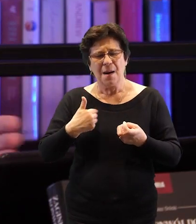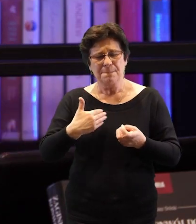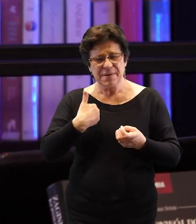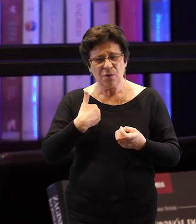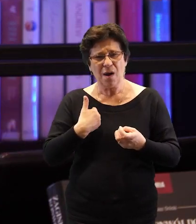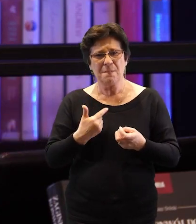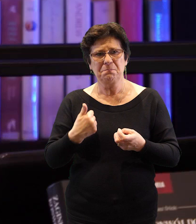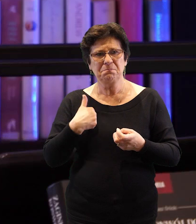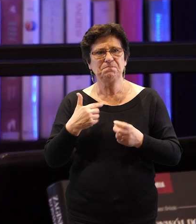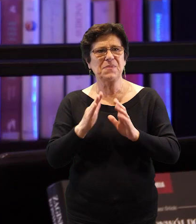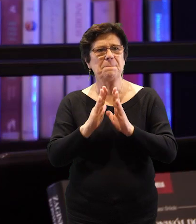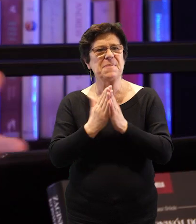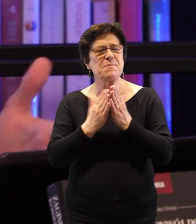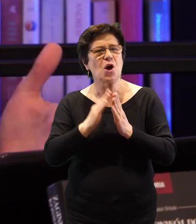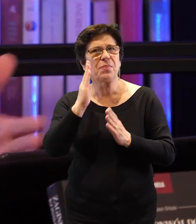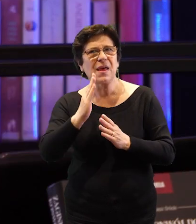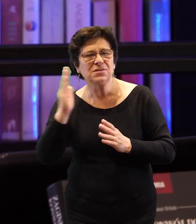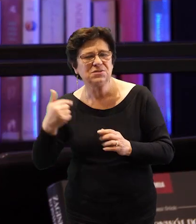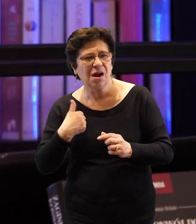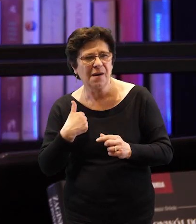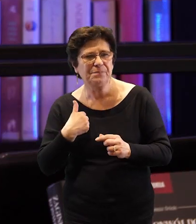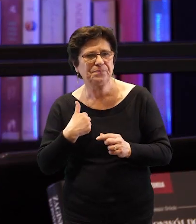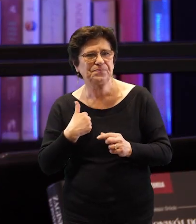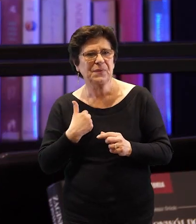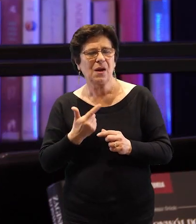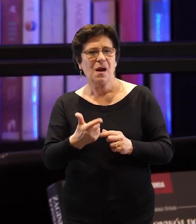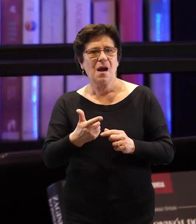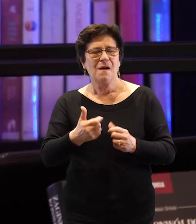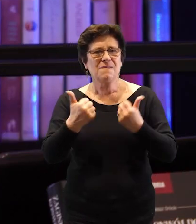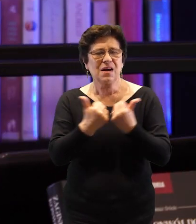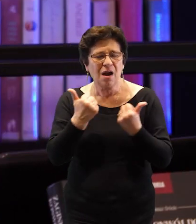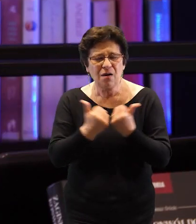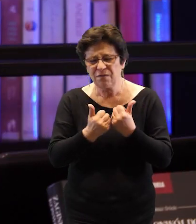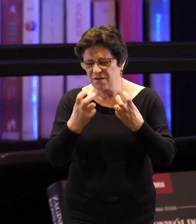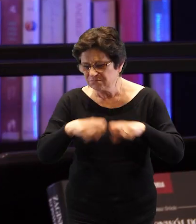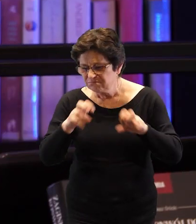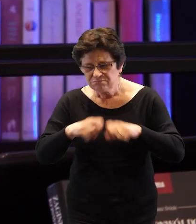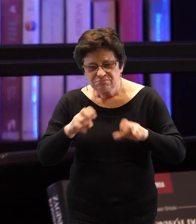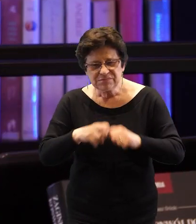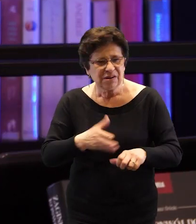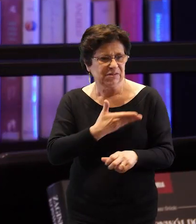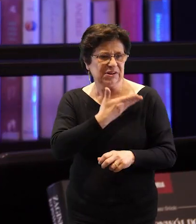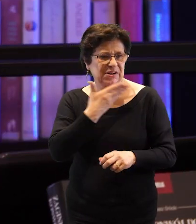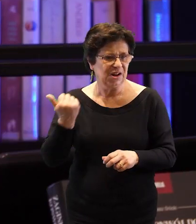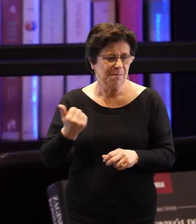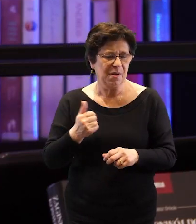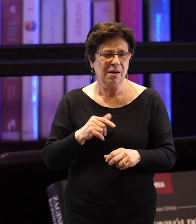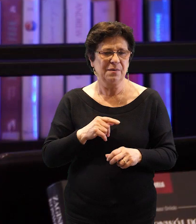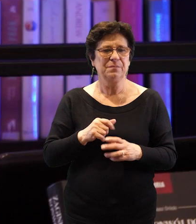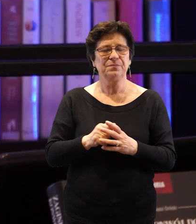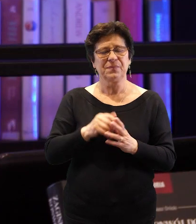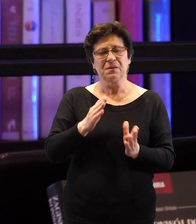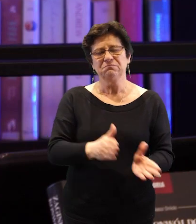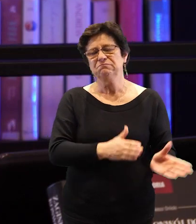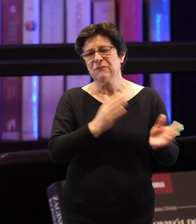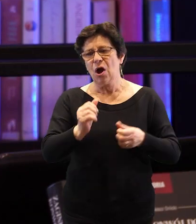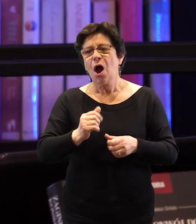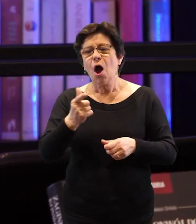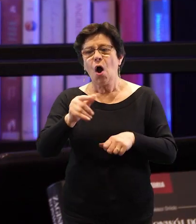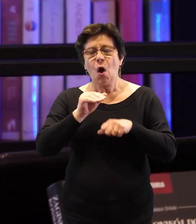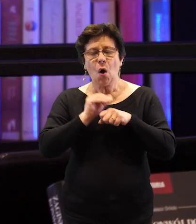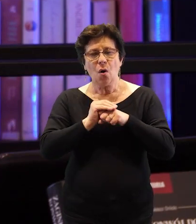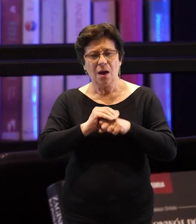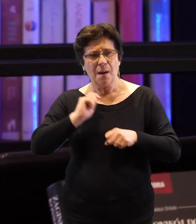Polsce w ogóle niemieckich gazet nie sposób znaleźć z tamtych lat. I kolega pojechał, jakiś następny weekend pojechał